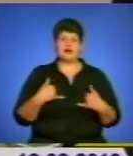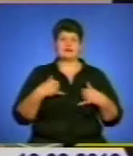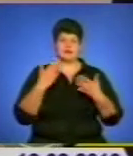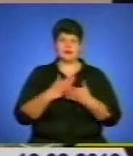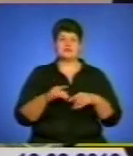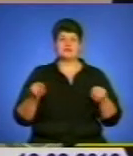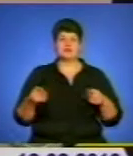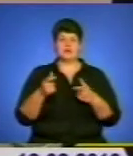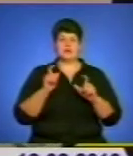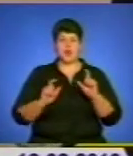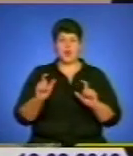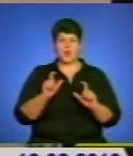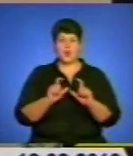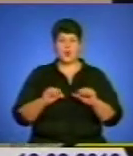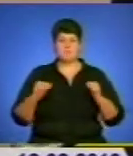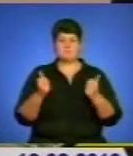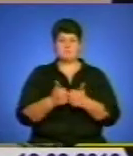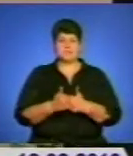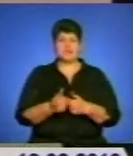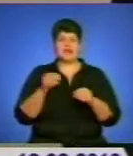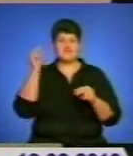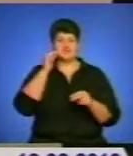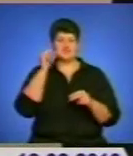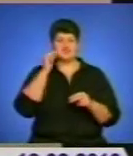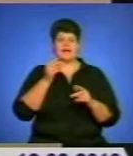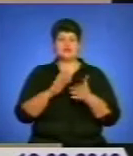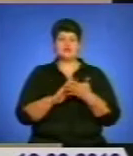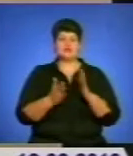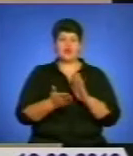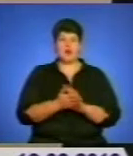яка вивчає ситуацію по Язлівецькому